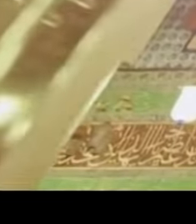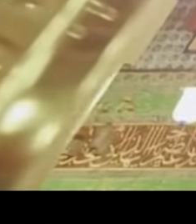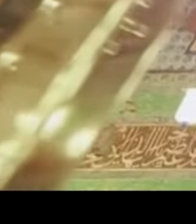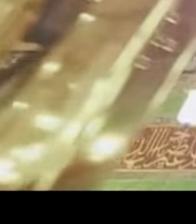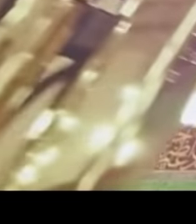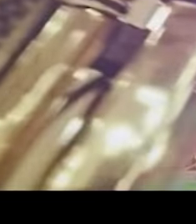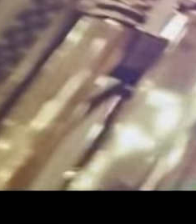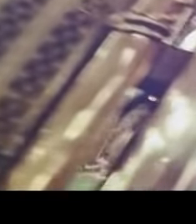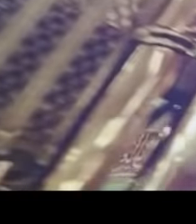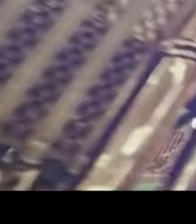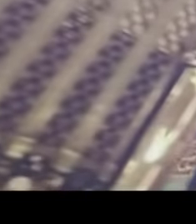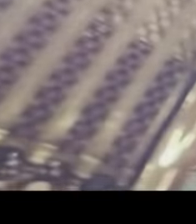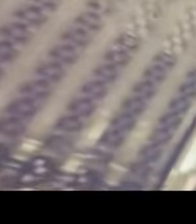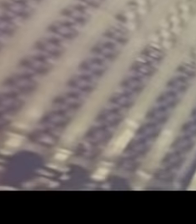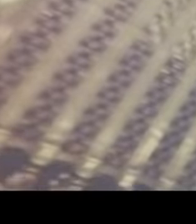في